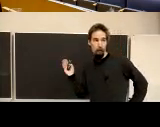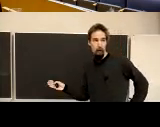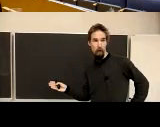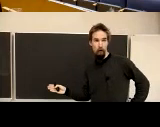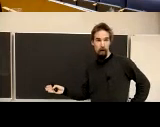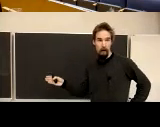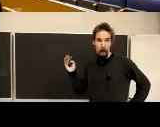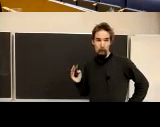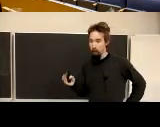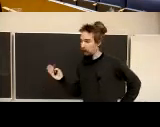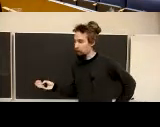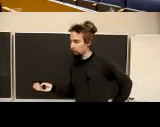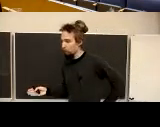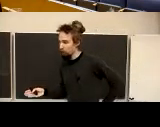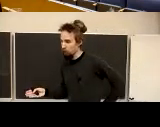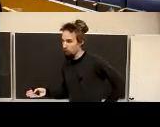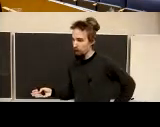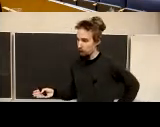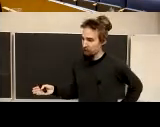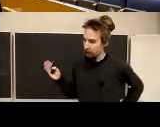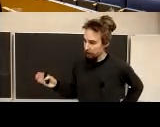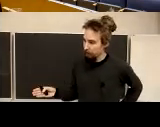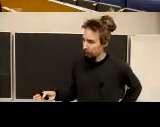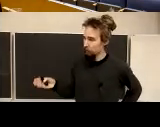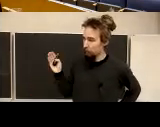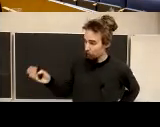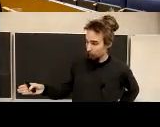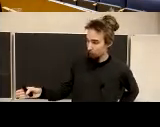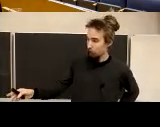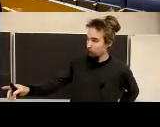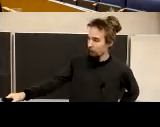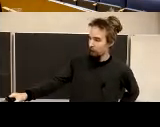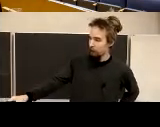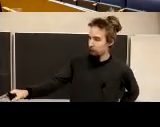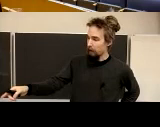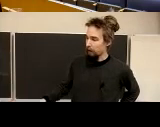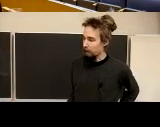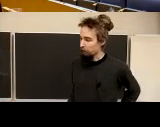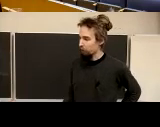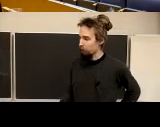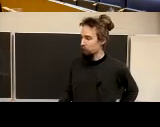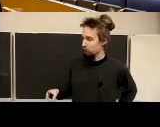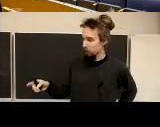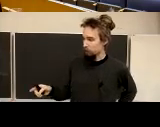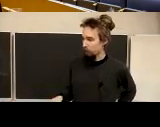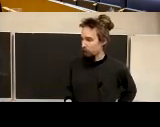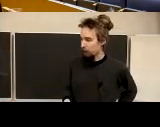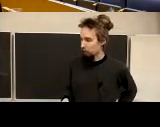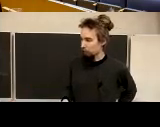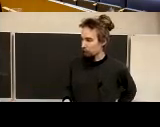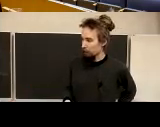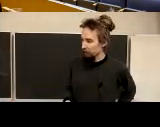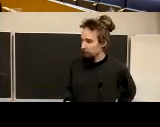tosi hyödylliseltä psykedeelitutkimusten ymmärtämiselle, ja jota on käytetty jo. Letenbaa ja Gerrans on käyttänyt tätä